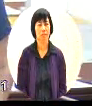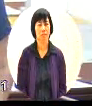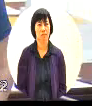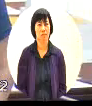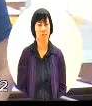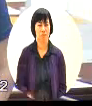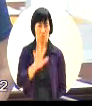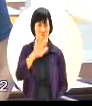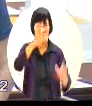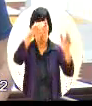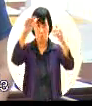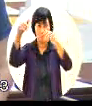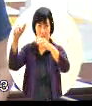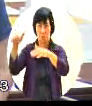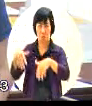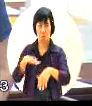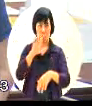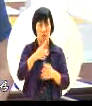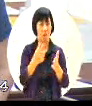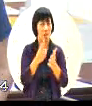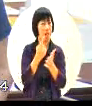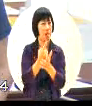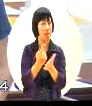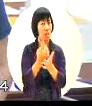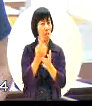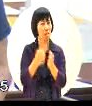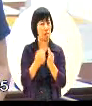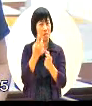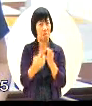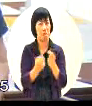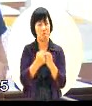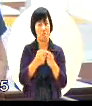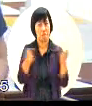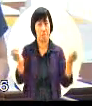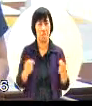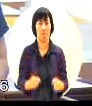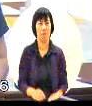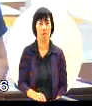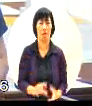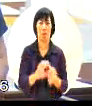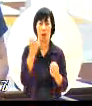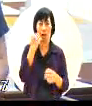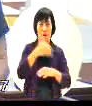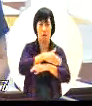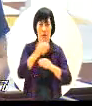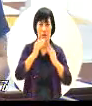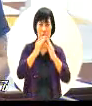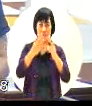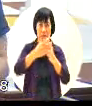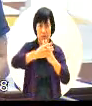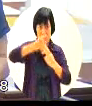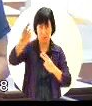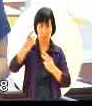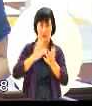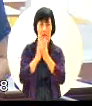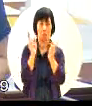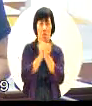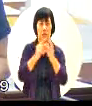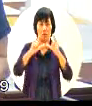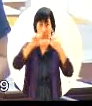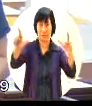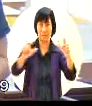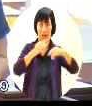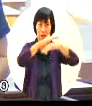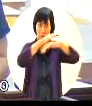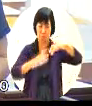就足久啊，咱这大学城哦，开发已经足久啊。啊，因为可能是管区合并了后，啊，佫有拄着大波的